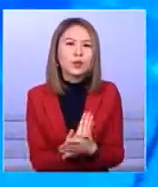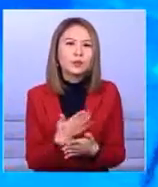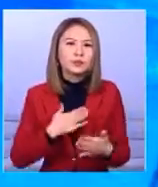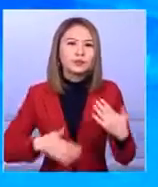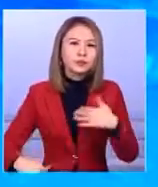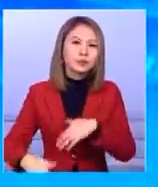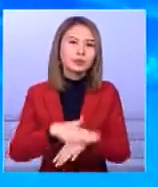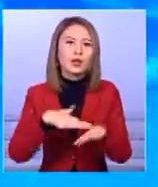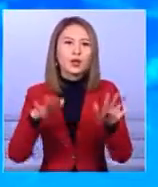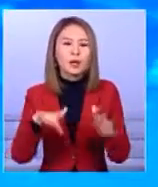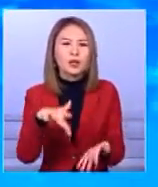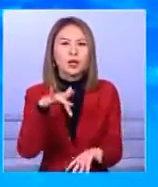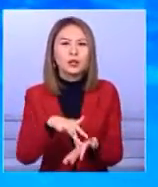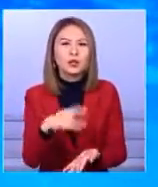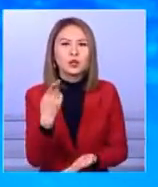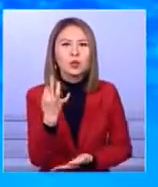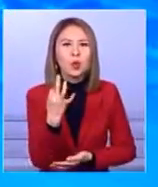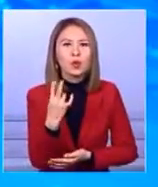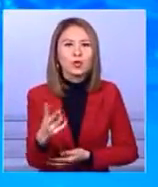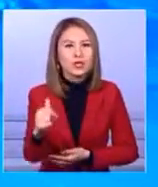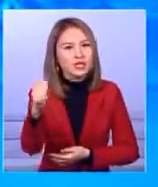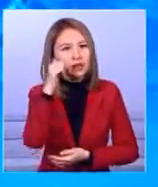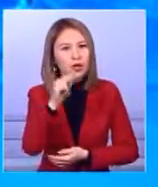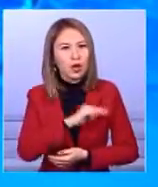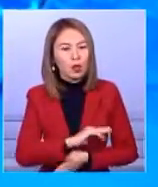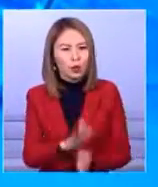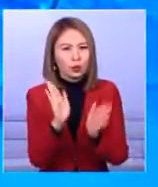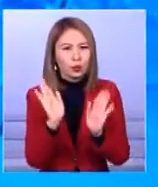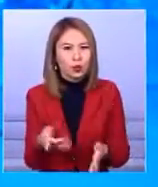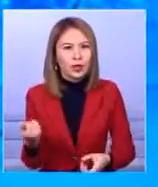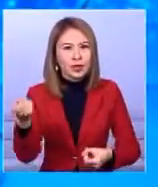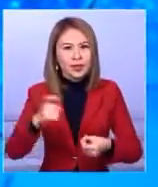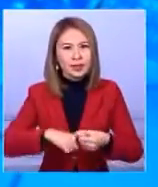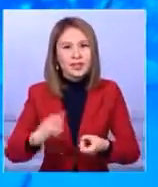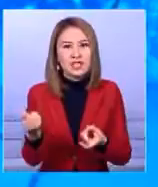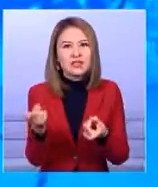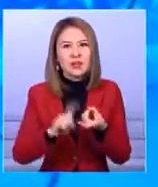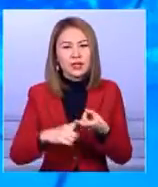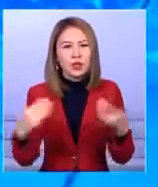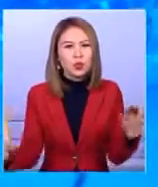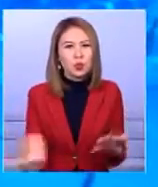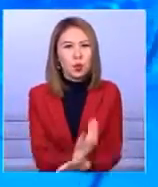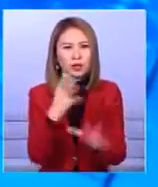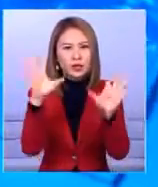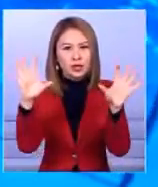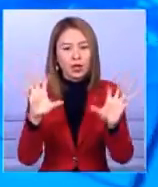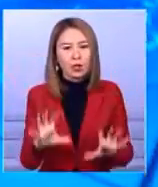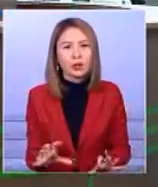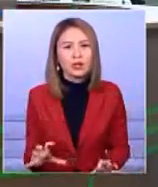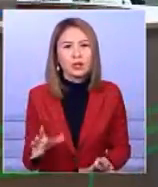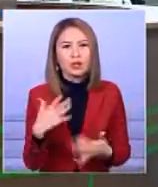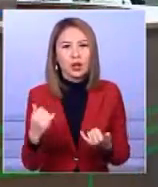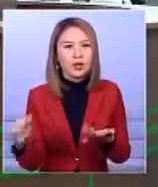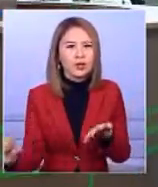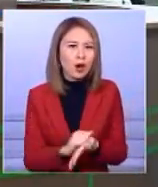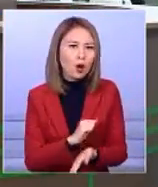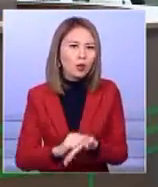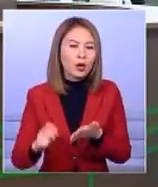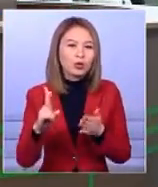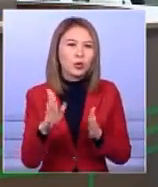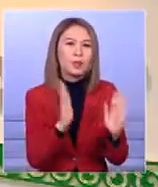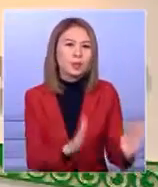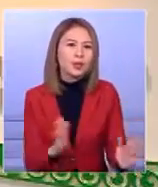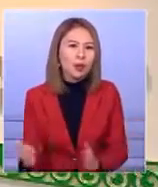елдегі халқа қызмет көрсету орталықтары ертенде жұмыс істейтін болады. Тіркеуге қатысты жаңа заңның күшіне енуімен құжаттарын